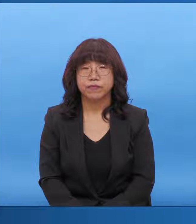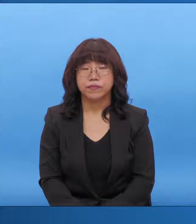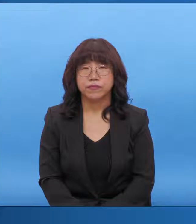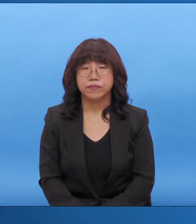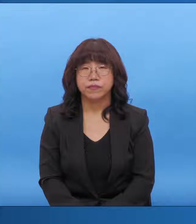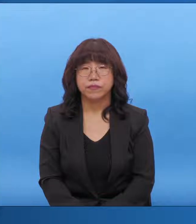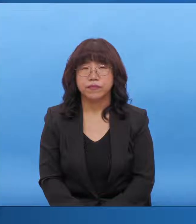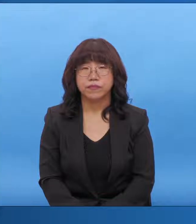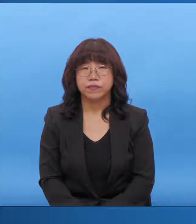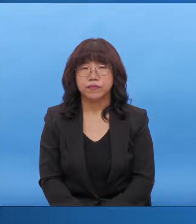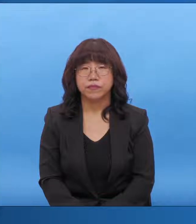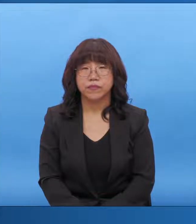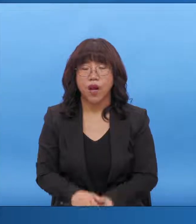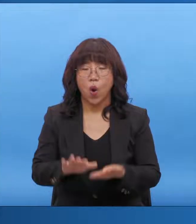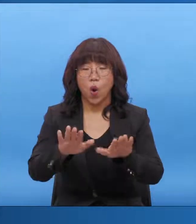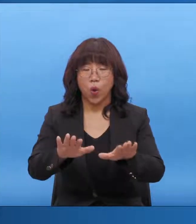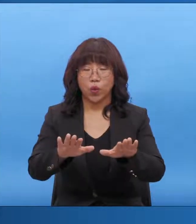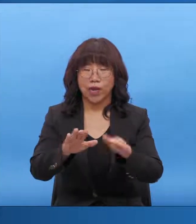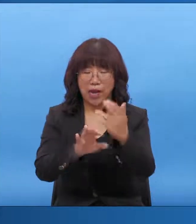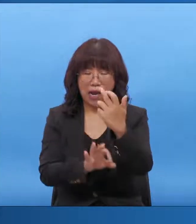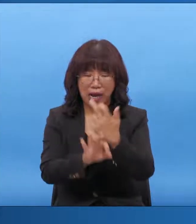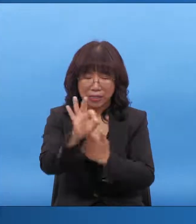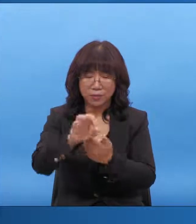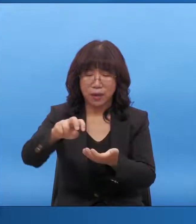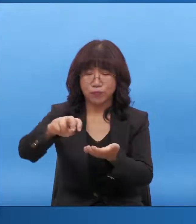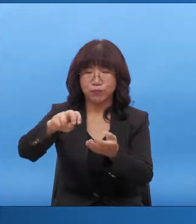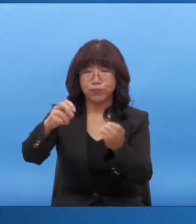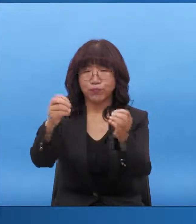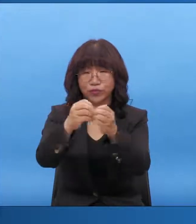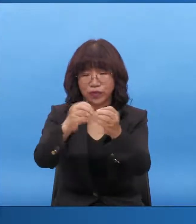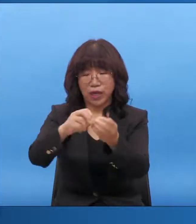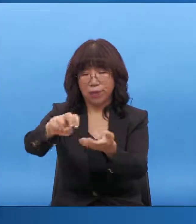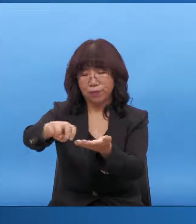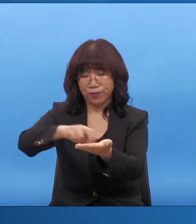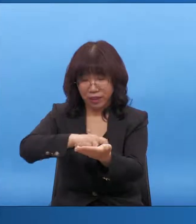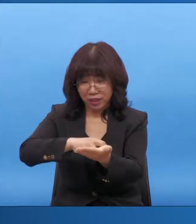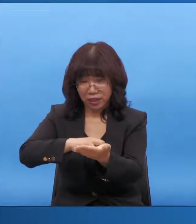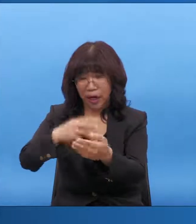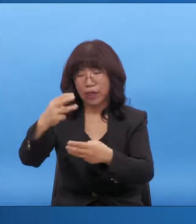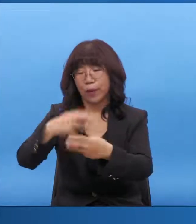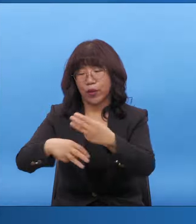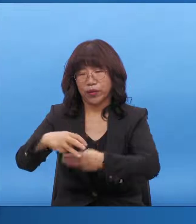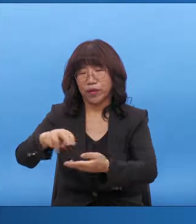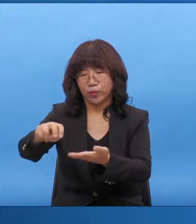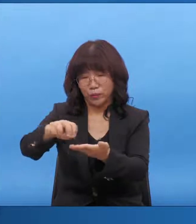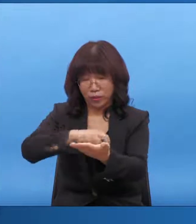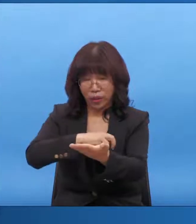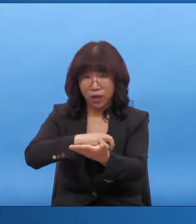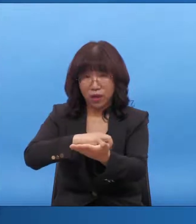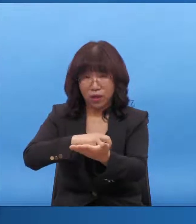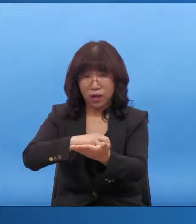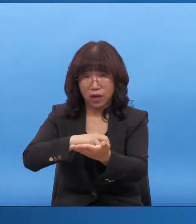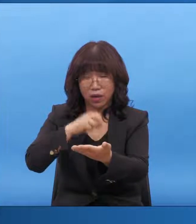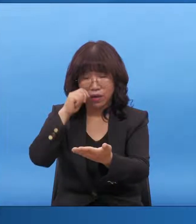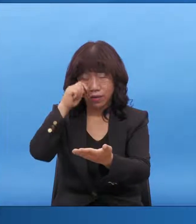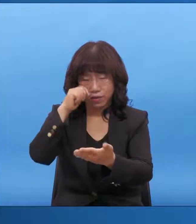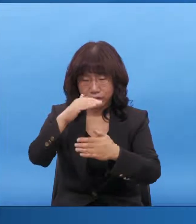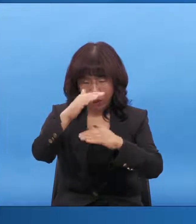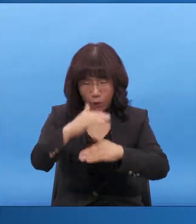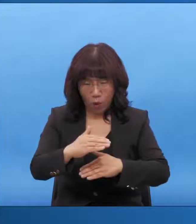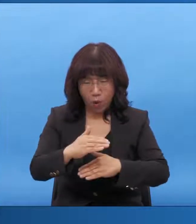렘넌트에게 이렇게 문자가 와서 아침에 보니까요. In the morning, I received a text message from a remnant. 자기가 너무 어려움